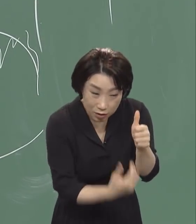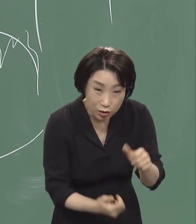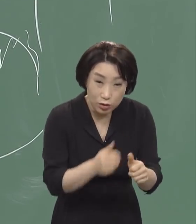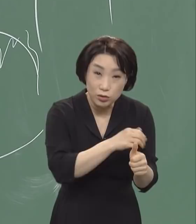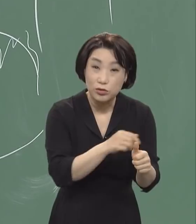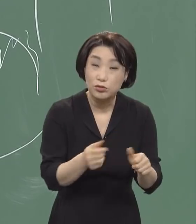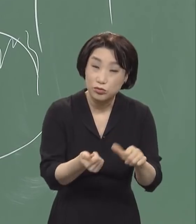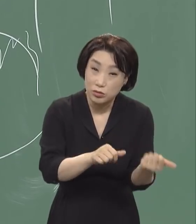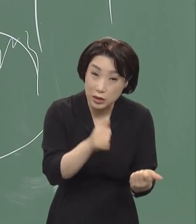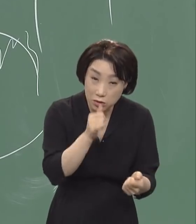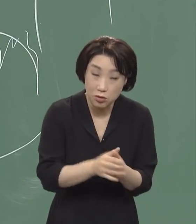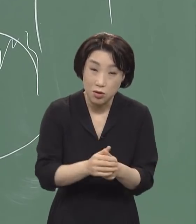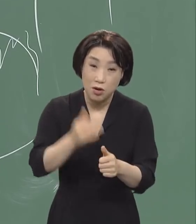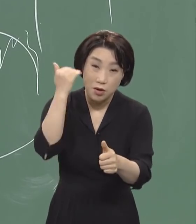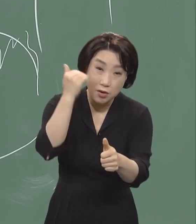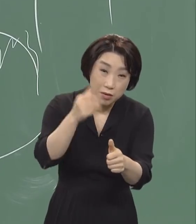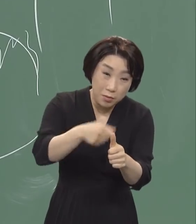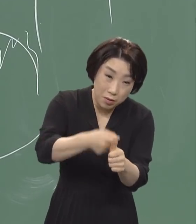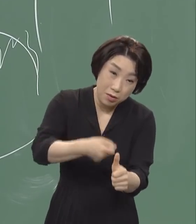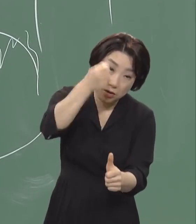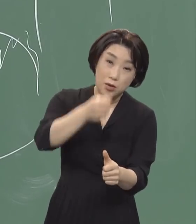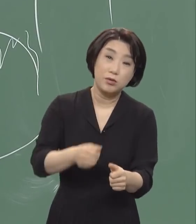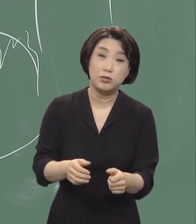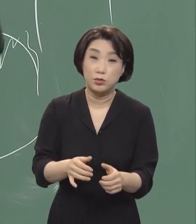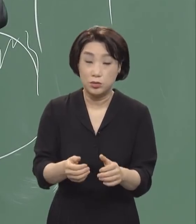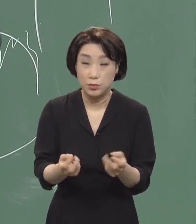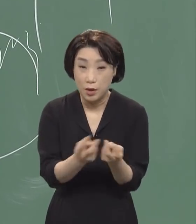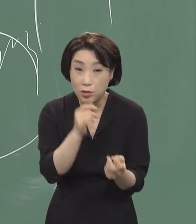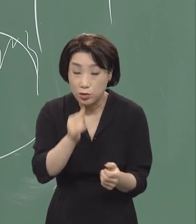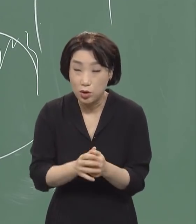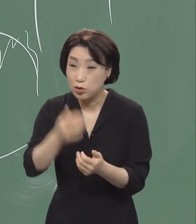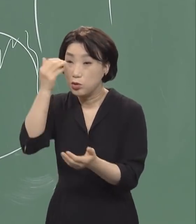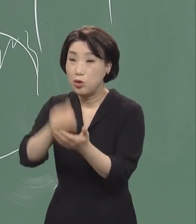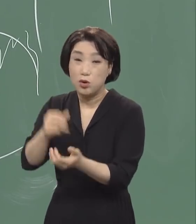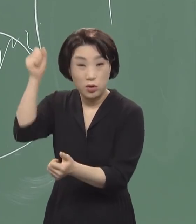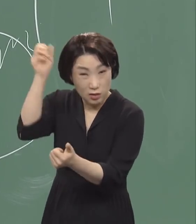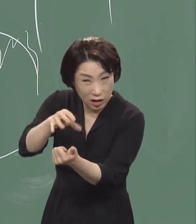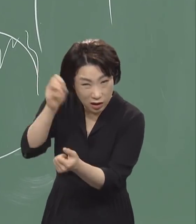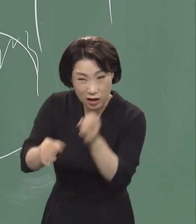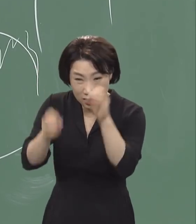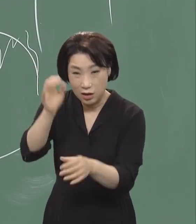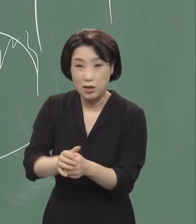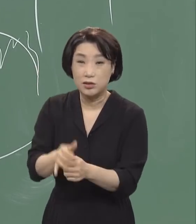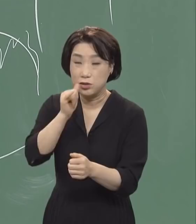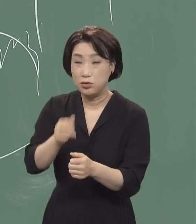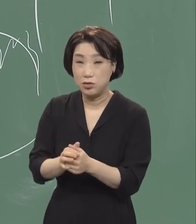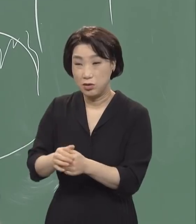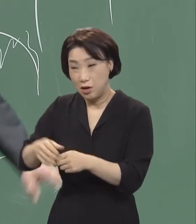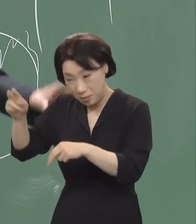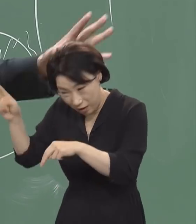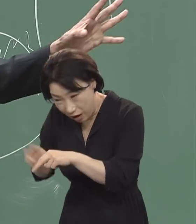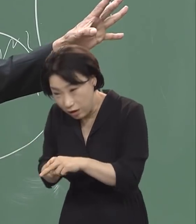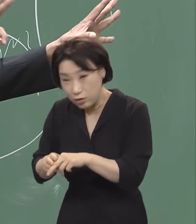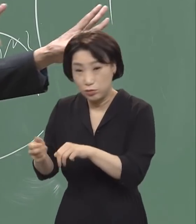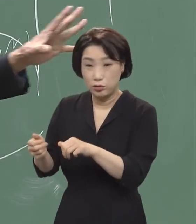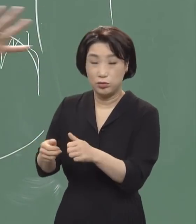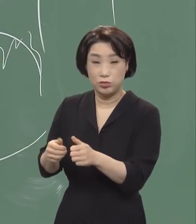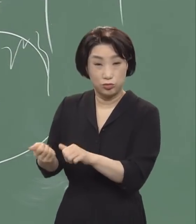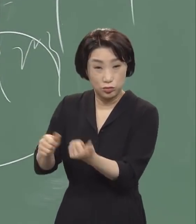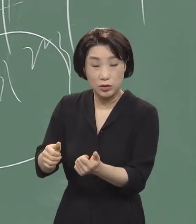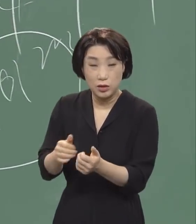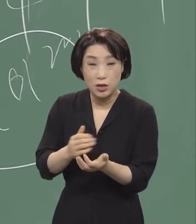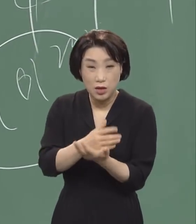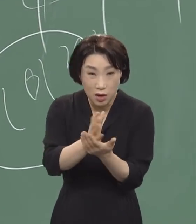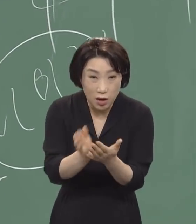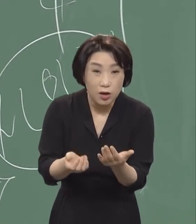목을 위에 맺으시는 조수형 그리고 돌로 쳐죽이는 이런 형 매로 쳐죽이는 태형 이런 형들이